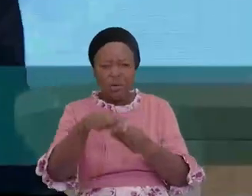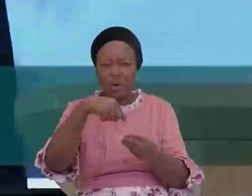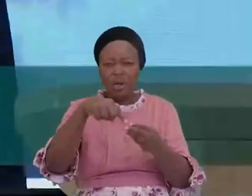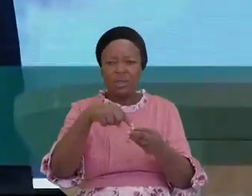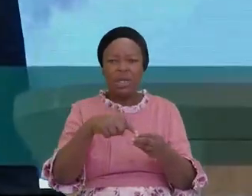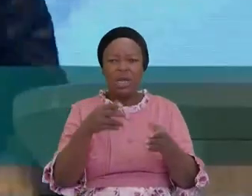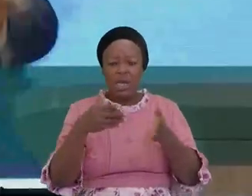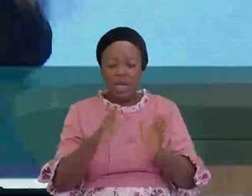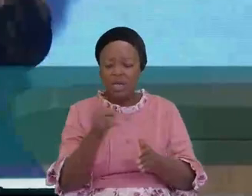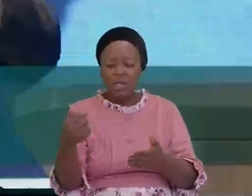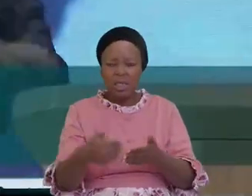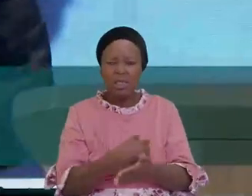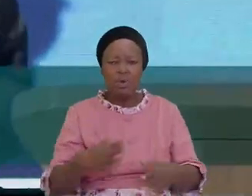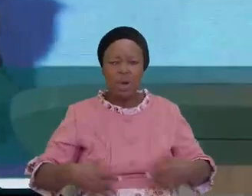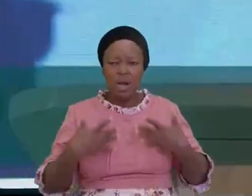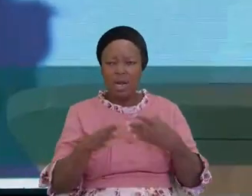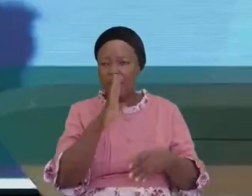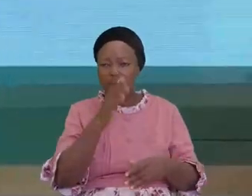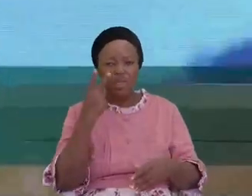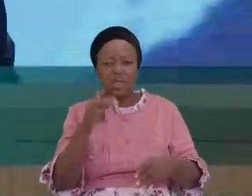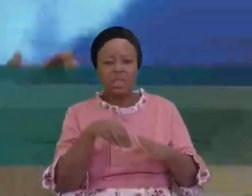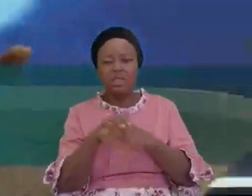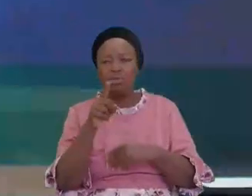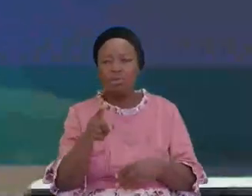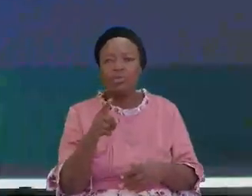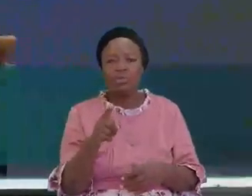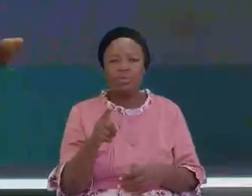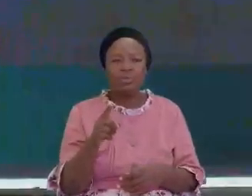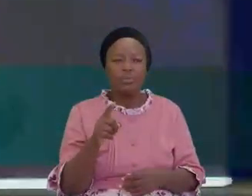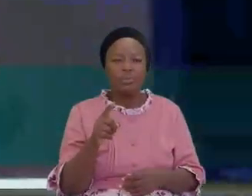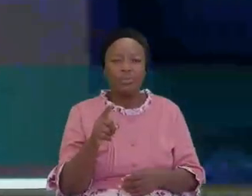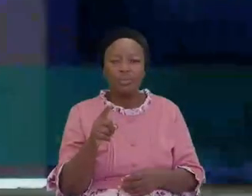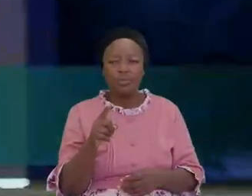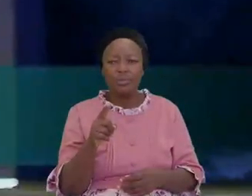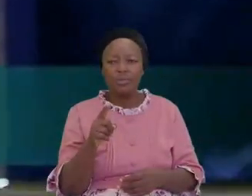demi-tour. Qu'une nouvelle vie soit démontrée en toi.